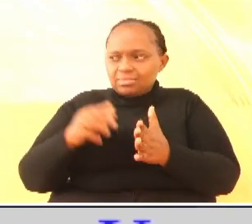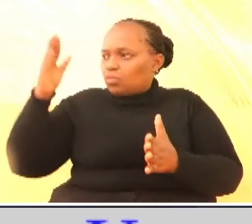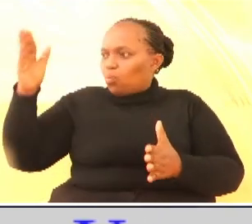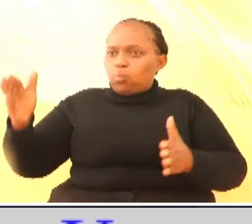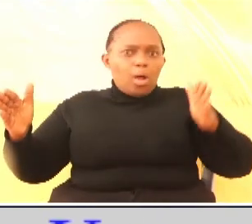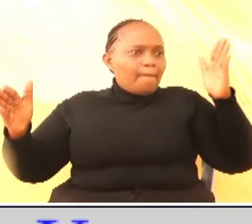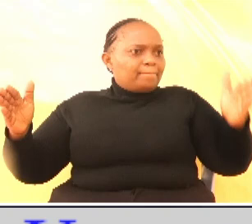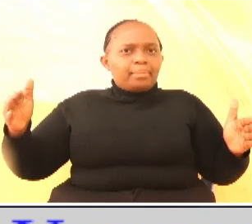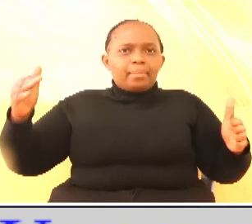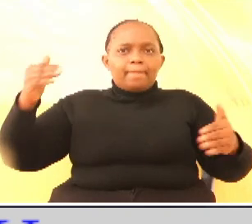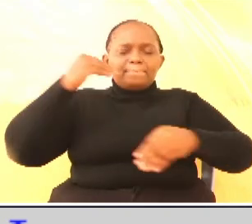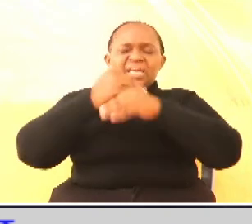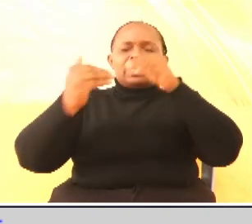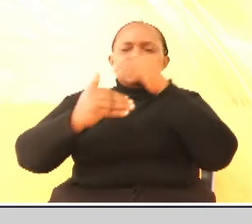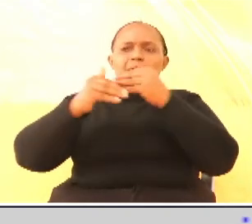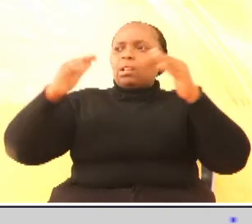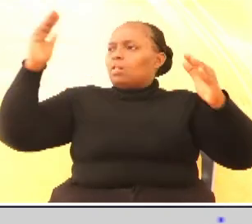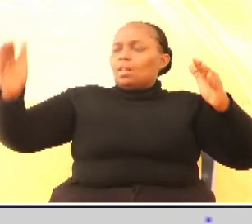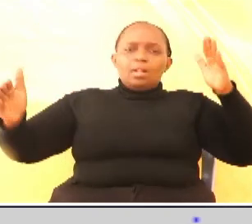Sisi kwa katika Revelation.